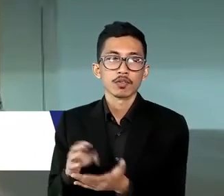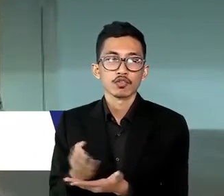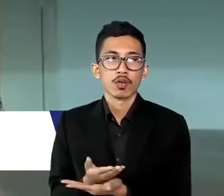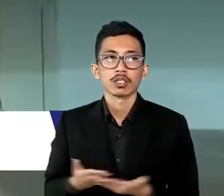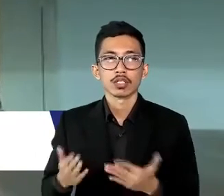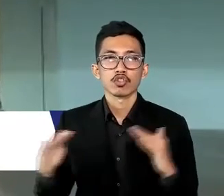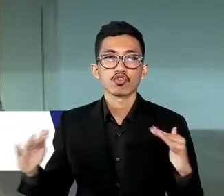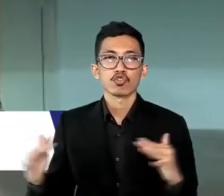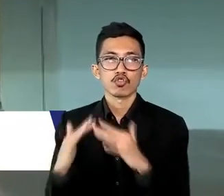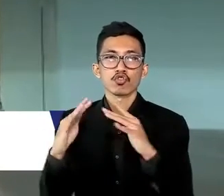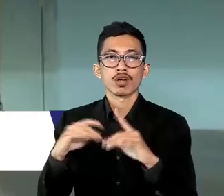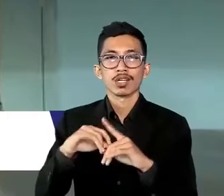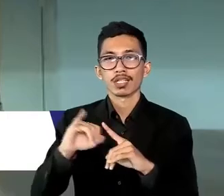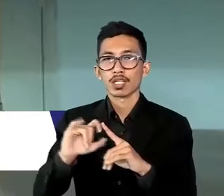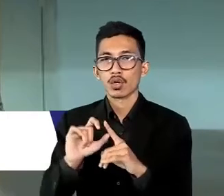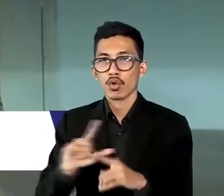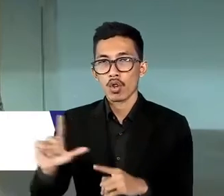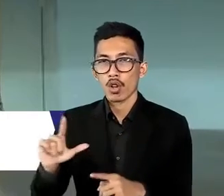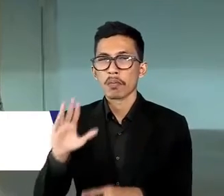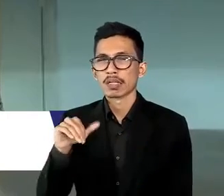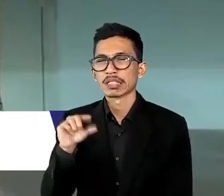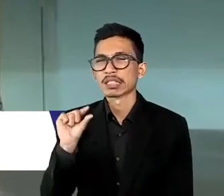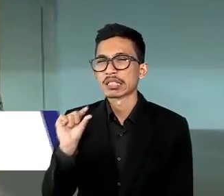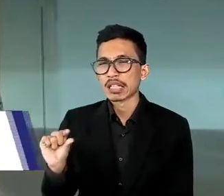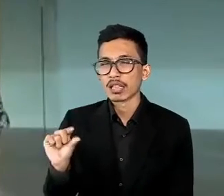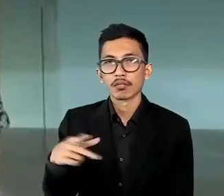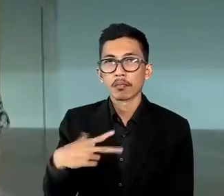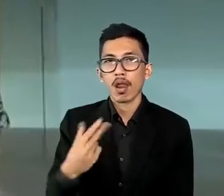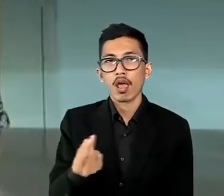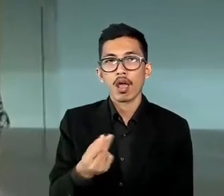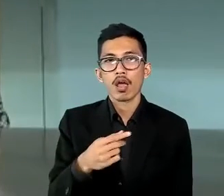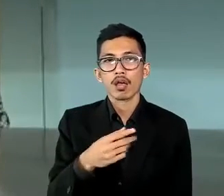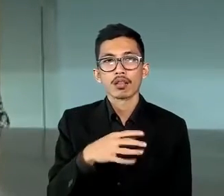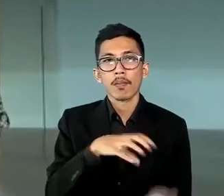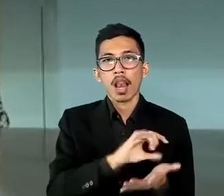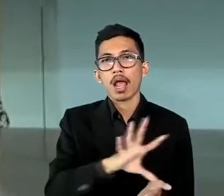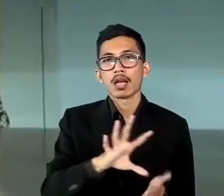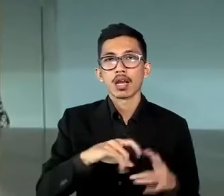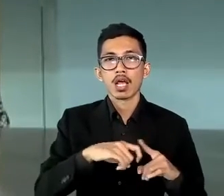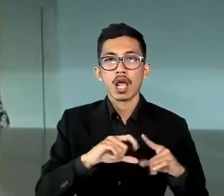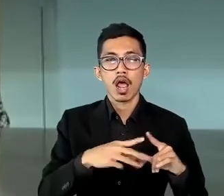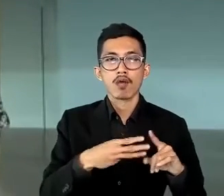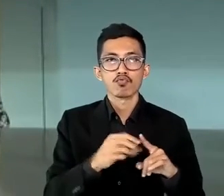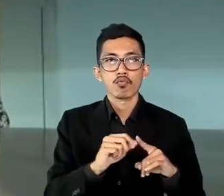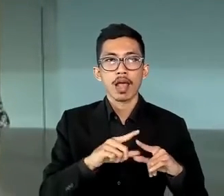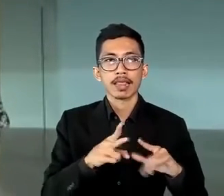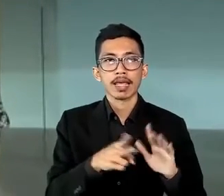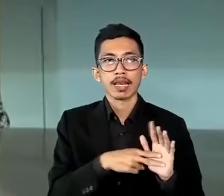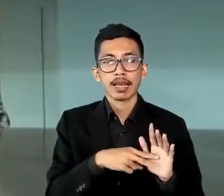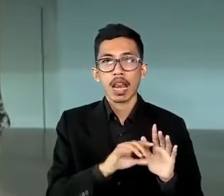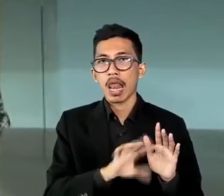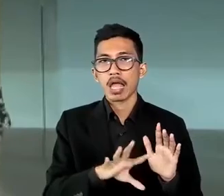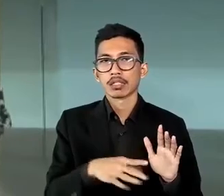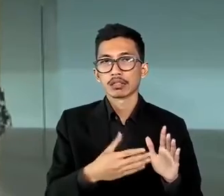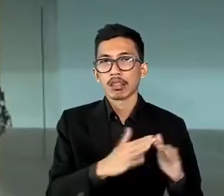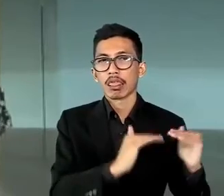ini sebenarnya masih kecil ya Mas, dibanding dengan kabupaten-kabupaten yang lain. Karena di zona merah kita, di tingkat mikro atau RT ini